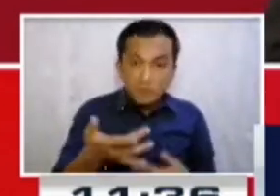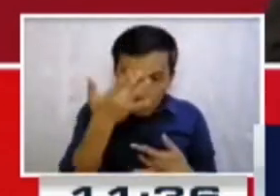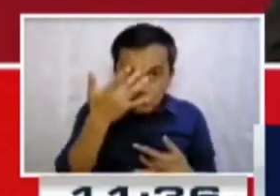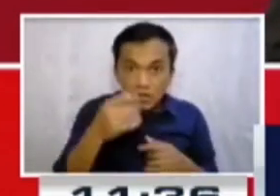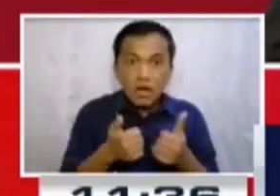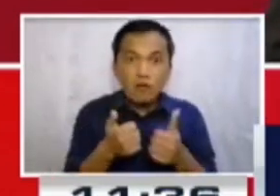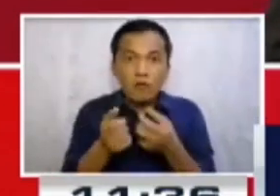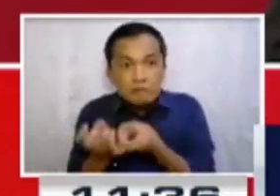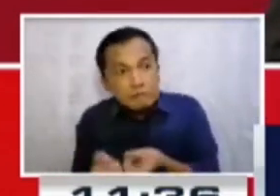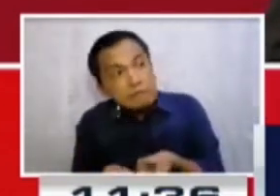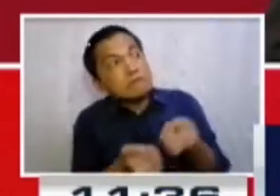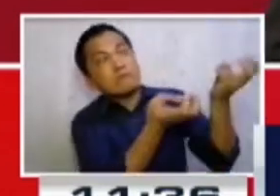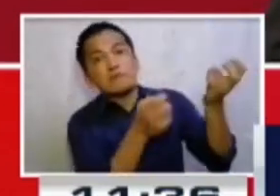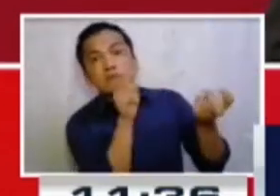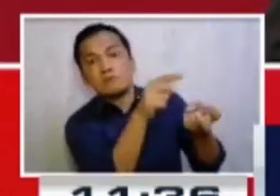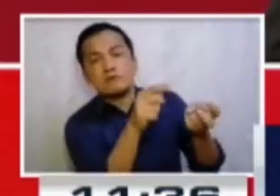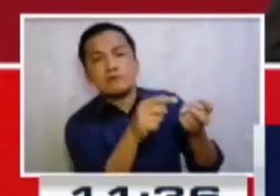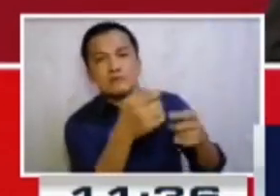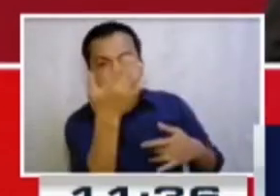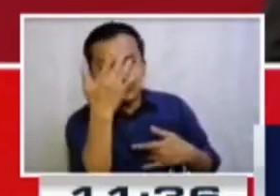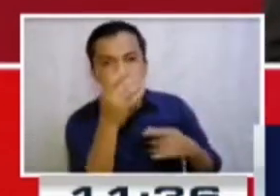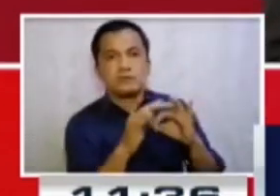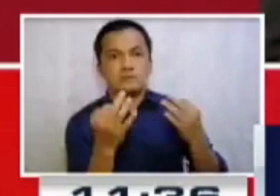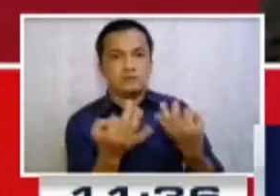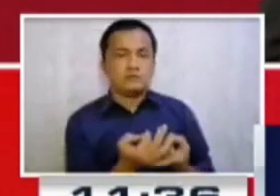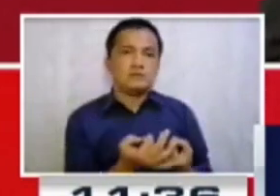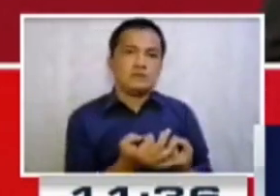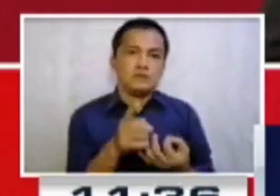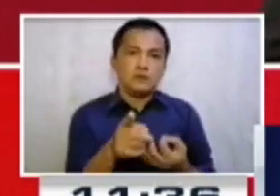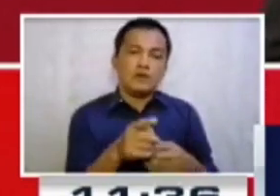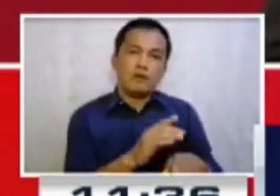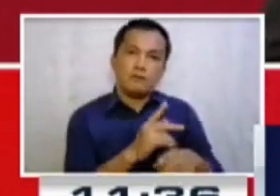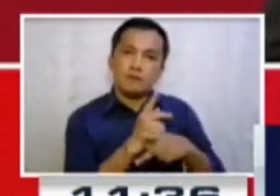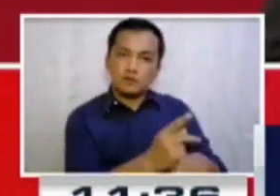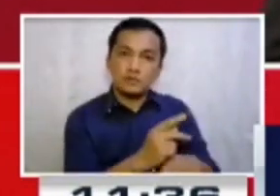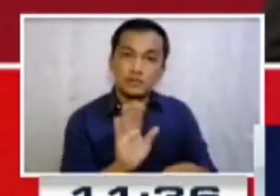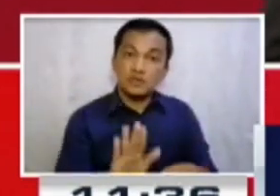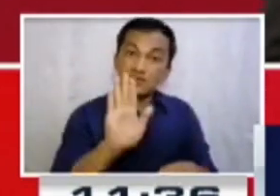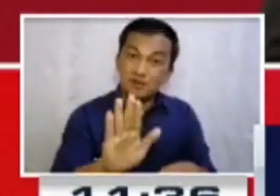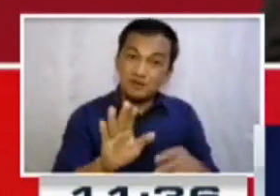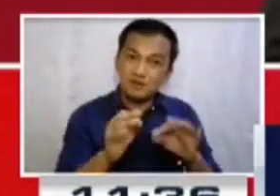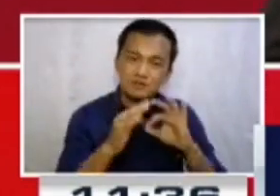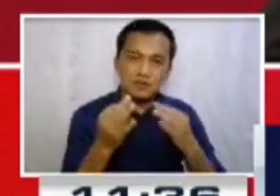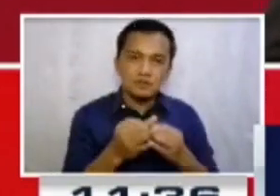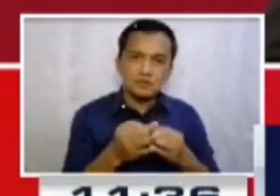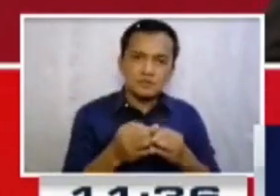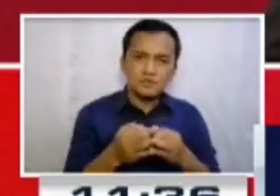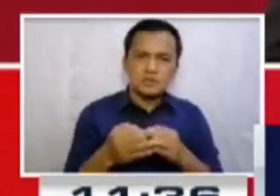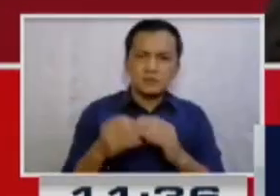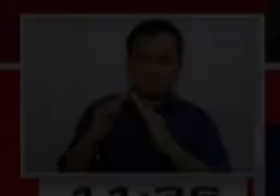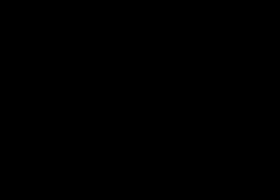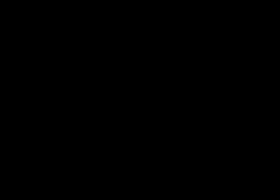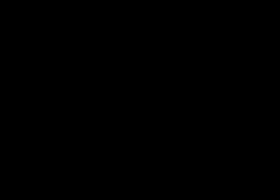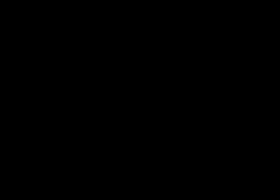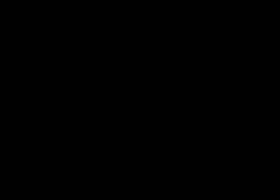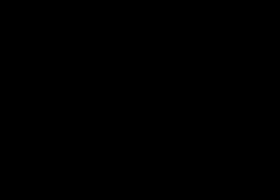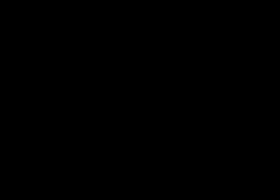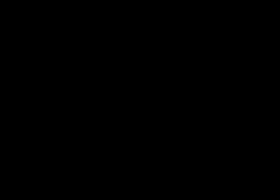kayo umuwi at makadagdag pa sa problema ng mga local government units dun sa mga dinadaanan yung lugar.